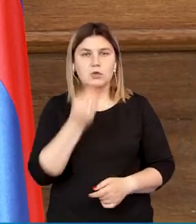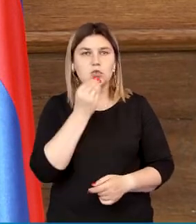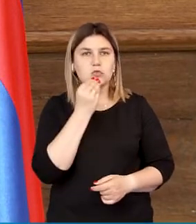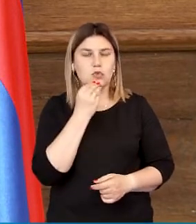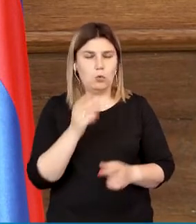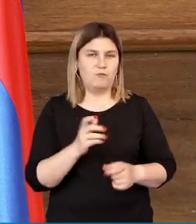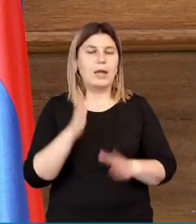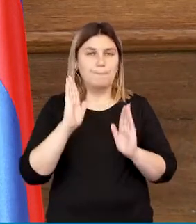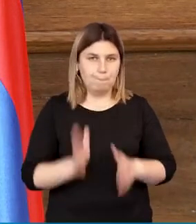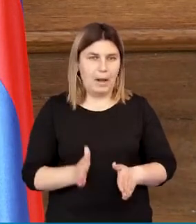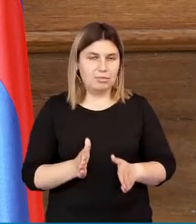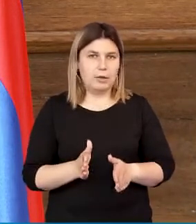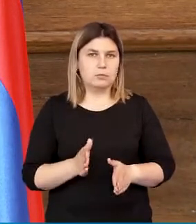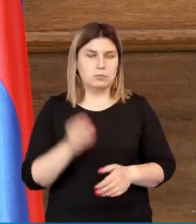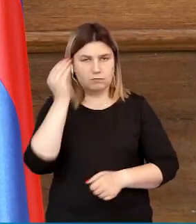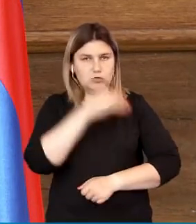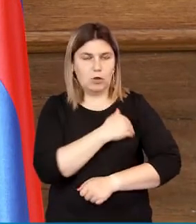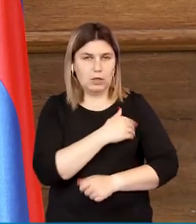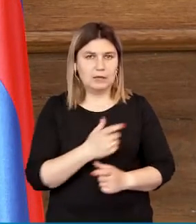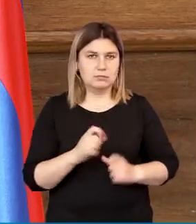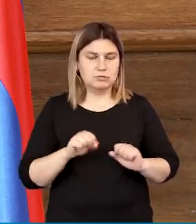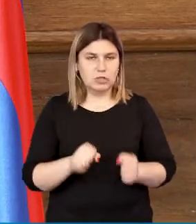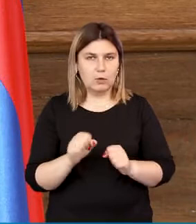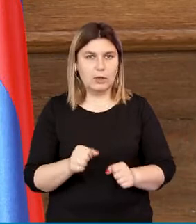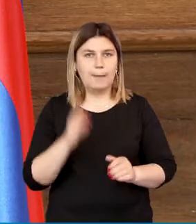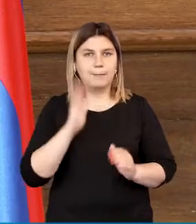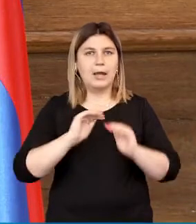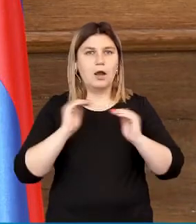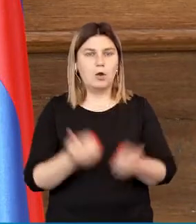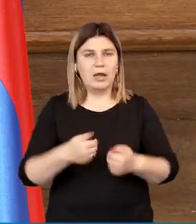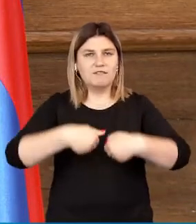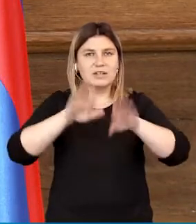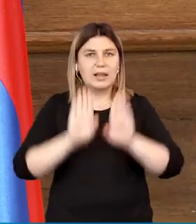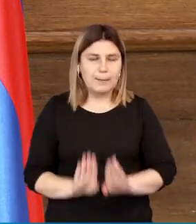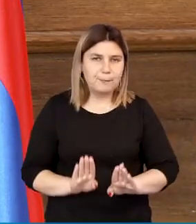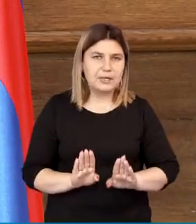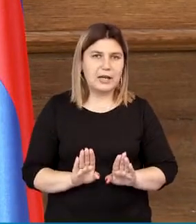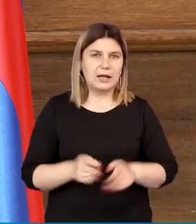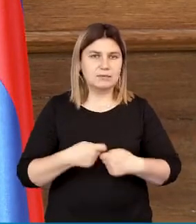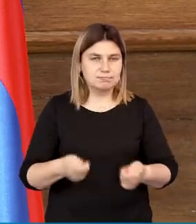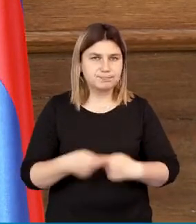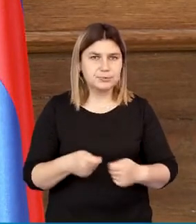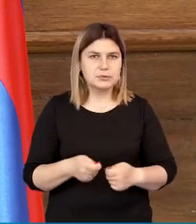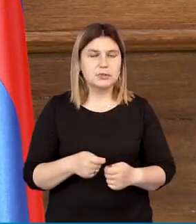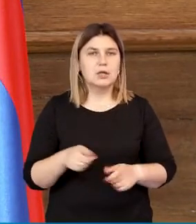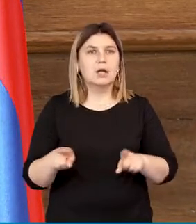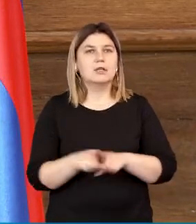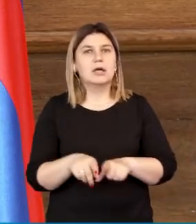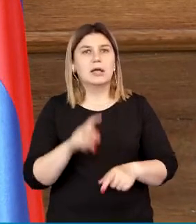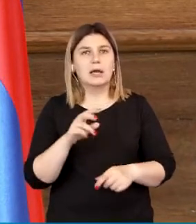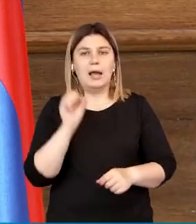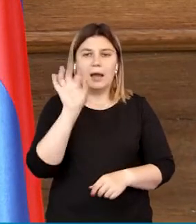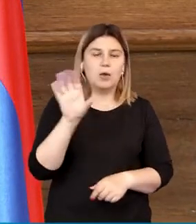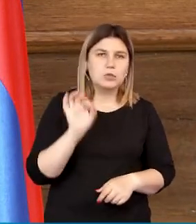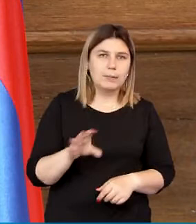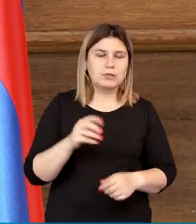oczywiście będą działały. Będą ograniczenia w sklepikach i w korzystaniu z różnego rodzaju automatów, które w szkołach